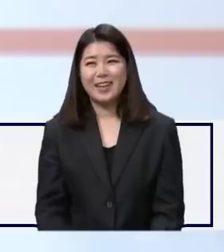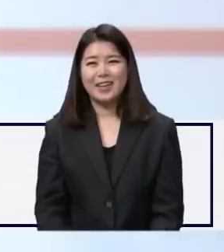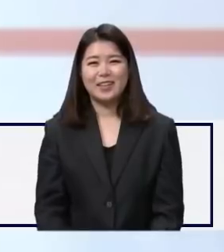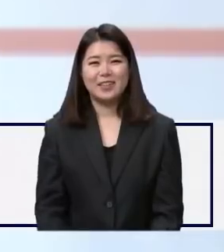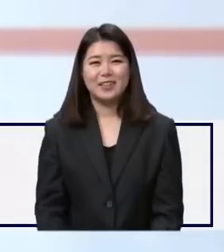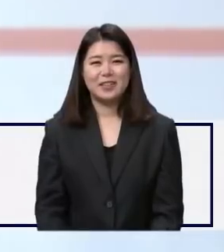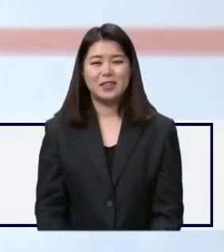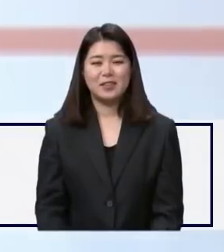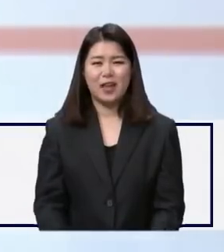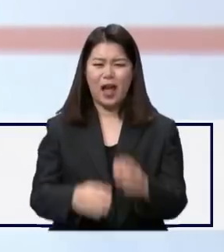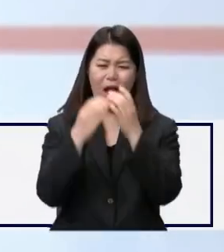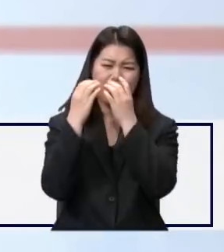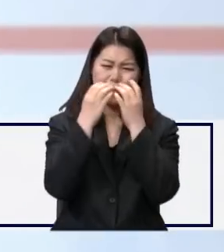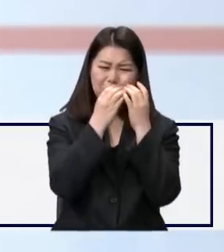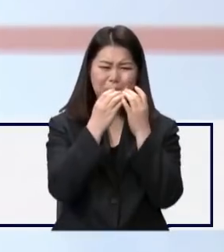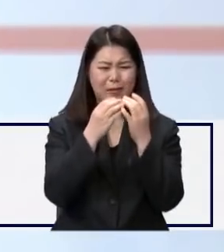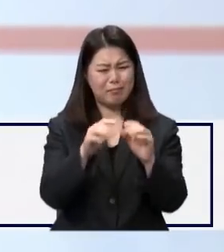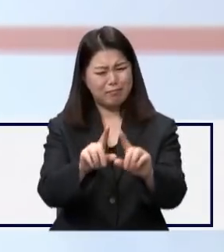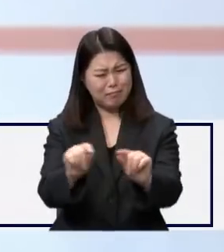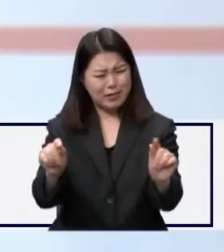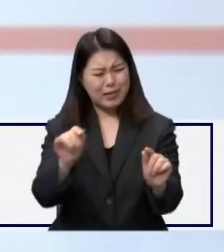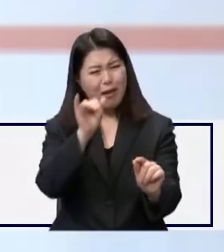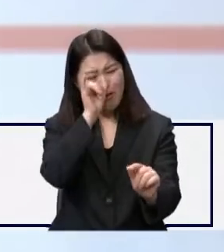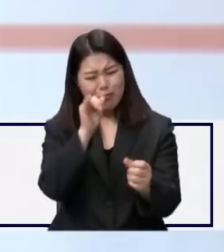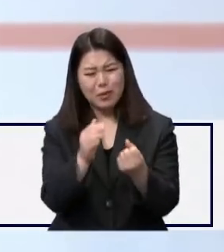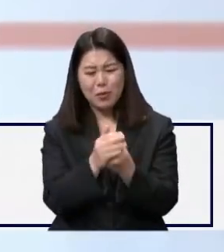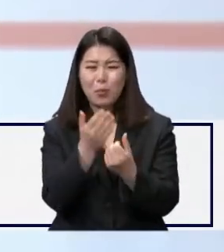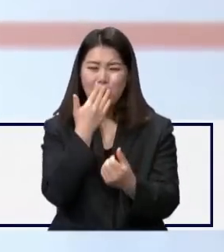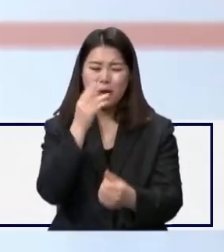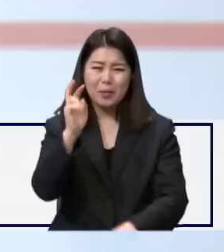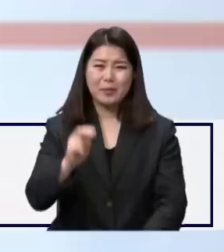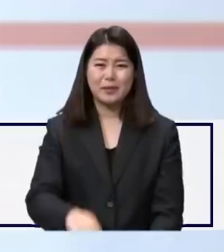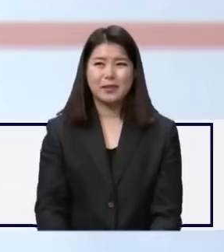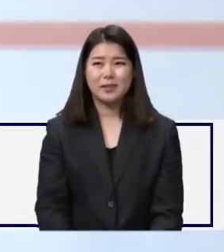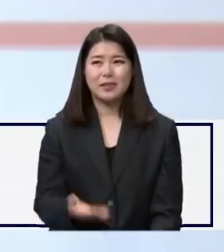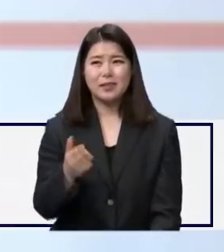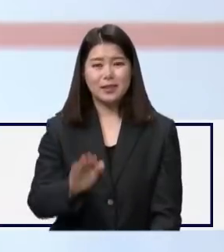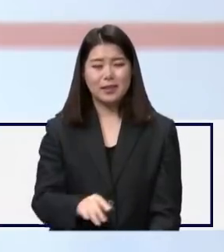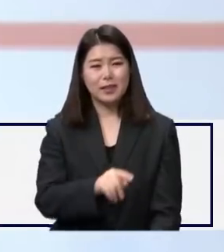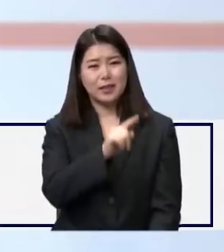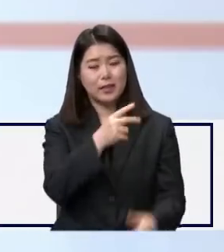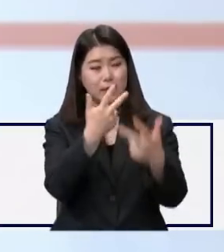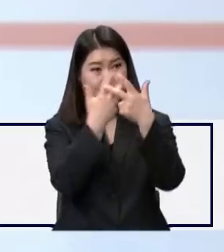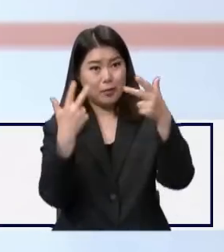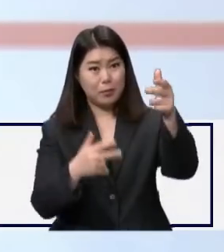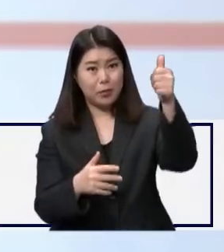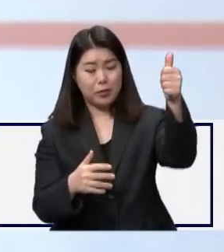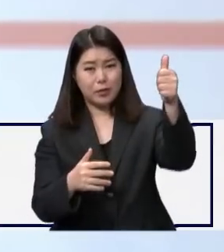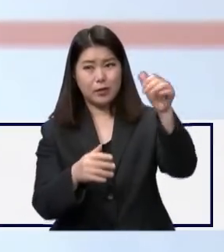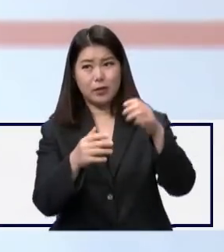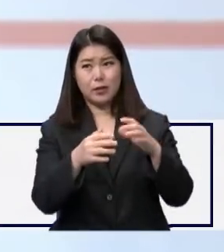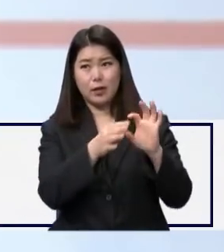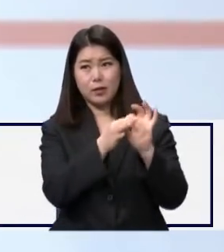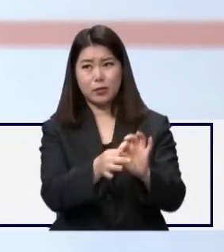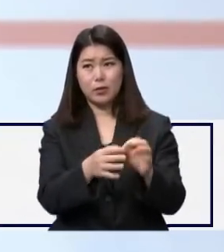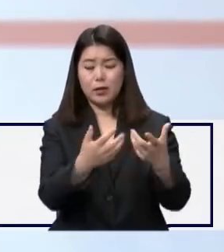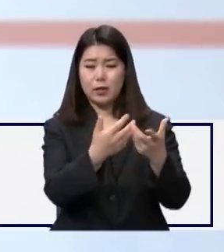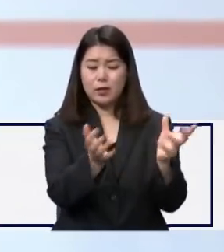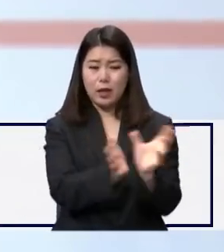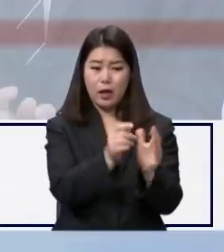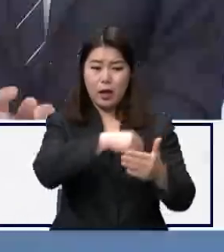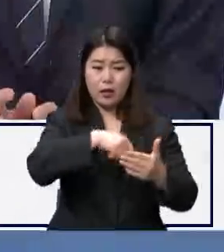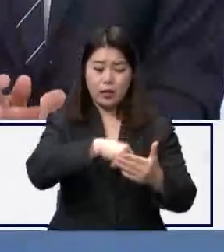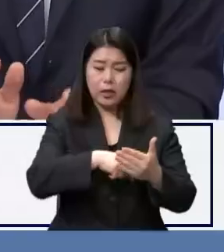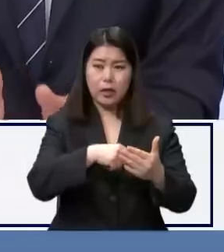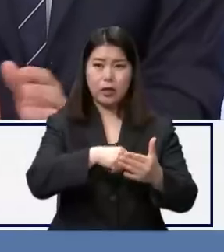그게 수박이든 아니든 먹을 수 있는 건데 근데 저는 이재명 대표께서 사실 일관되게 그 당내의 의견이 다를 수